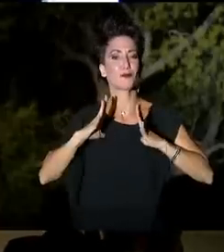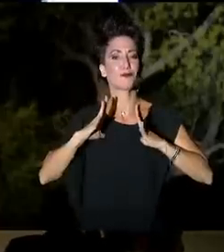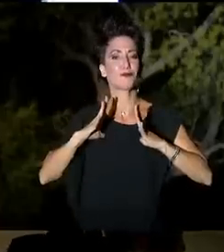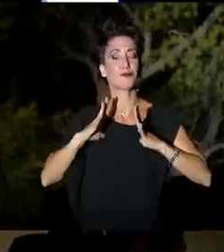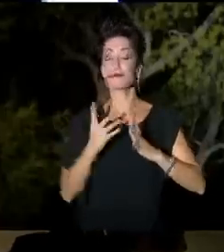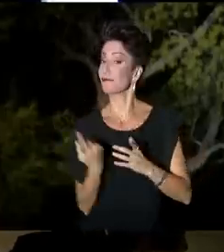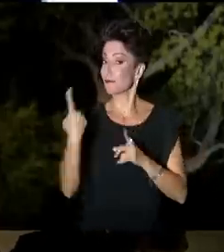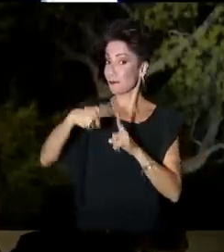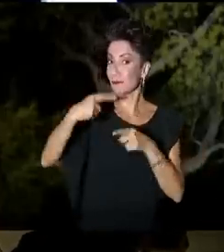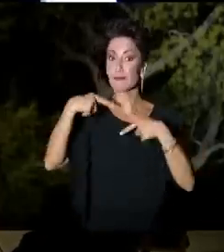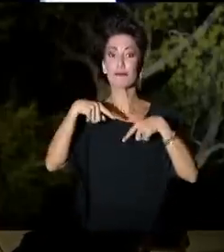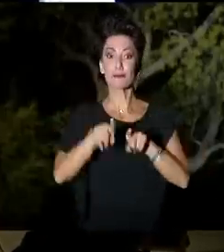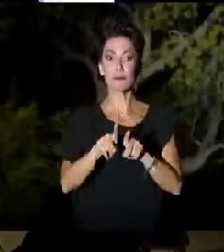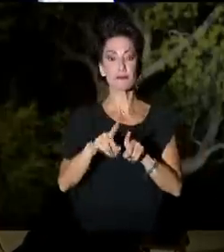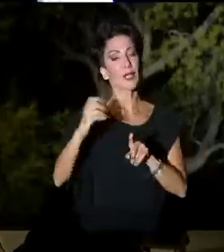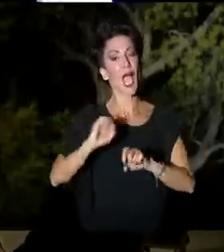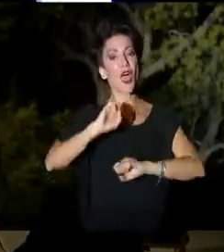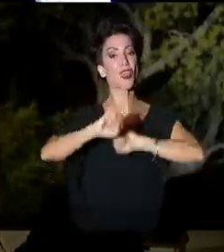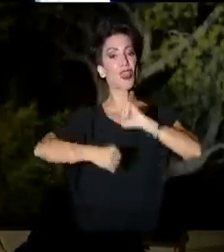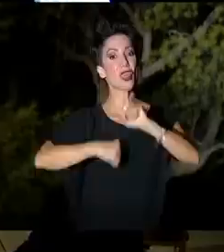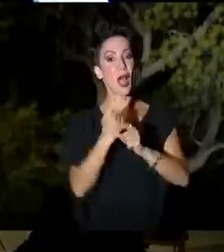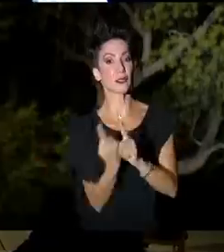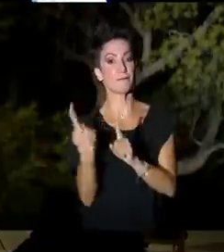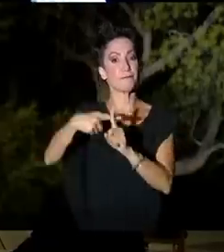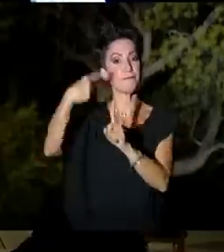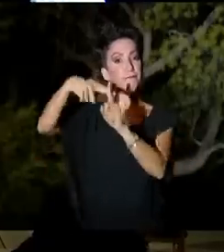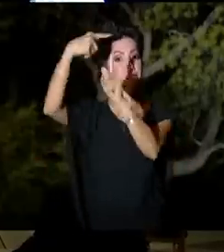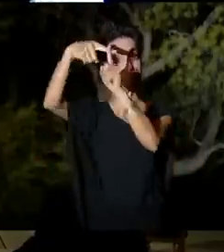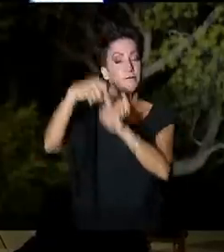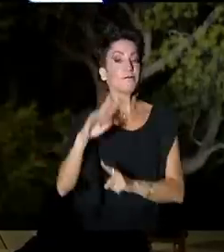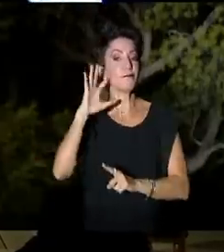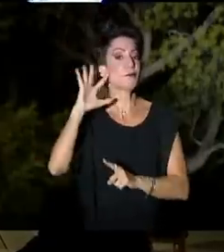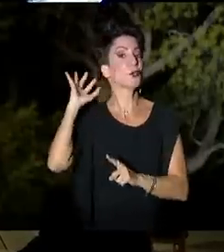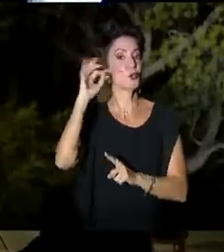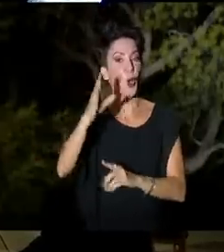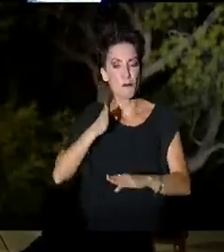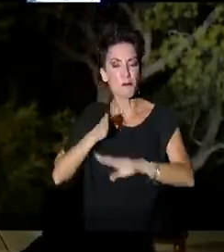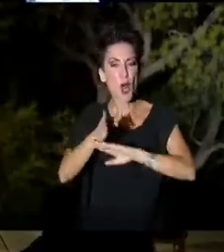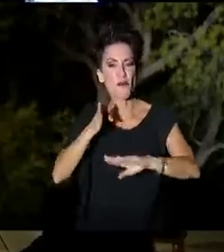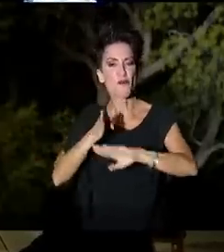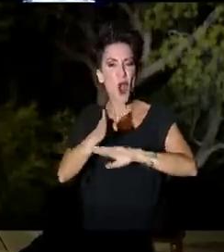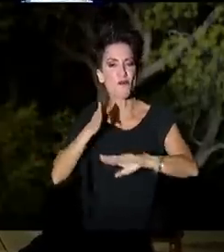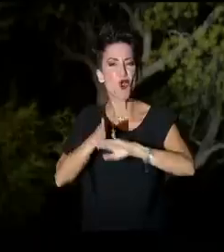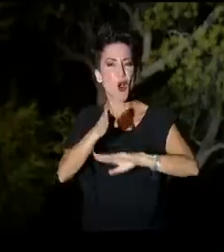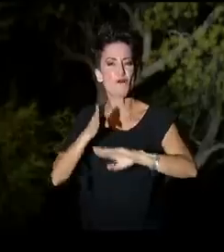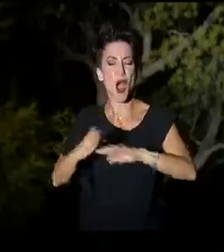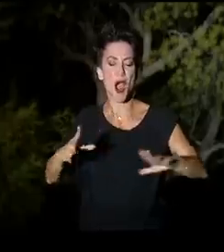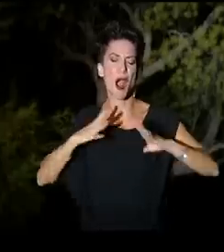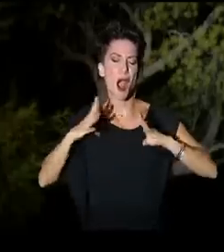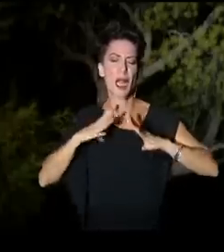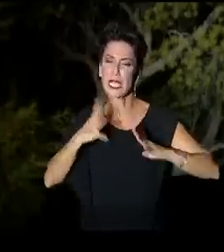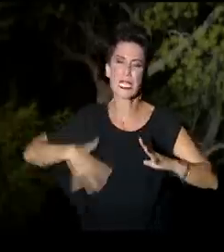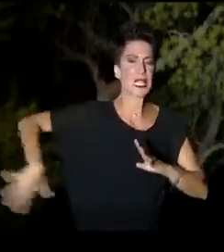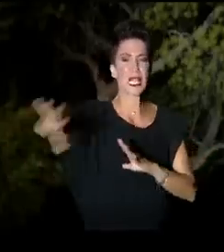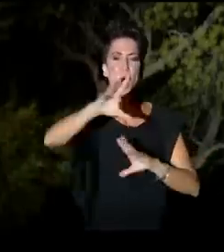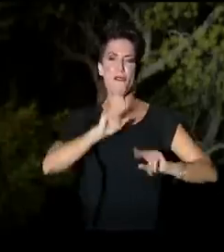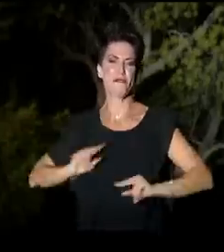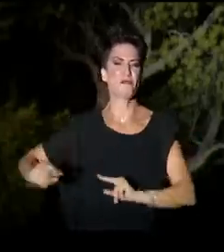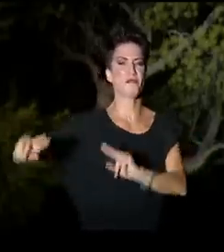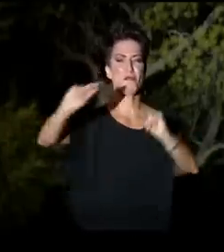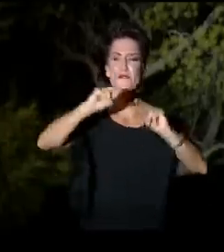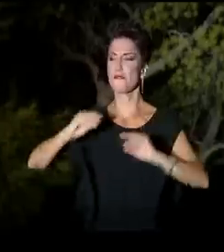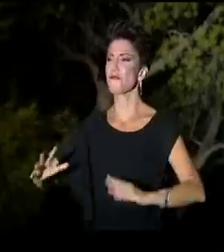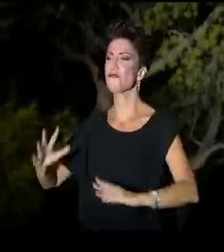και υλοποιούμε πρόσθετες δράσεις που θα βελτιώσουν την προσβασιμότητα του Ιερού Βράχου. Η κλίμακα